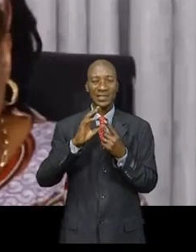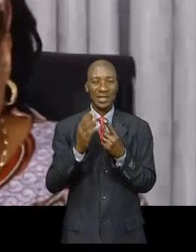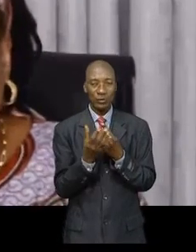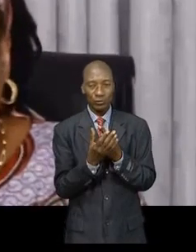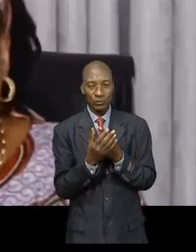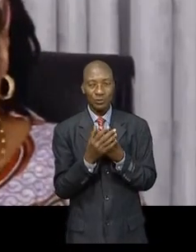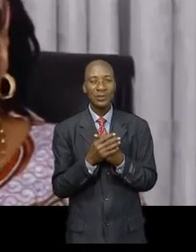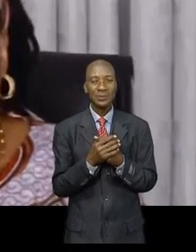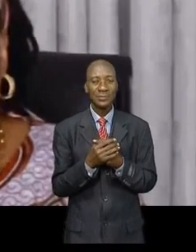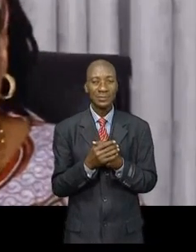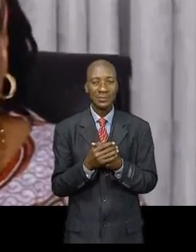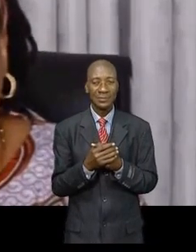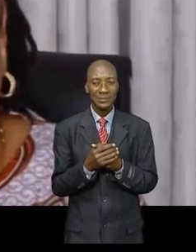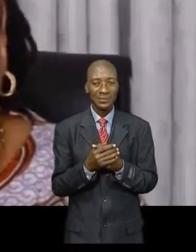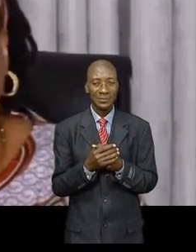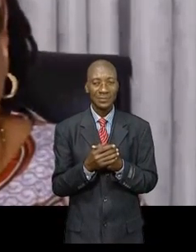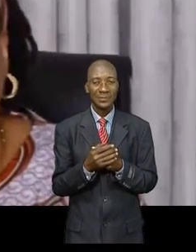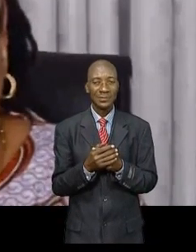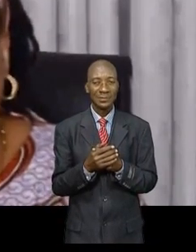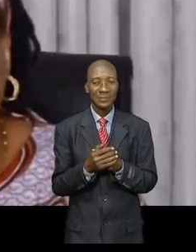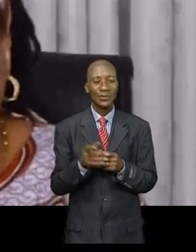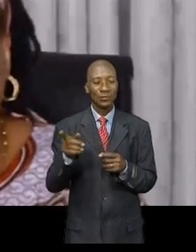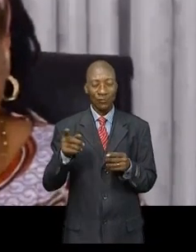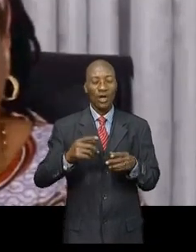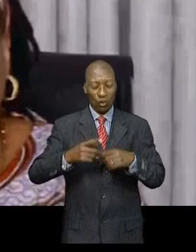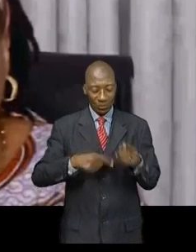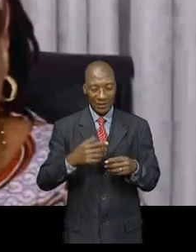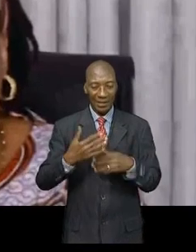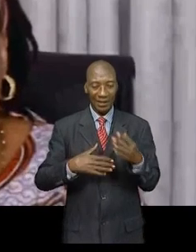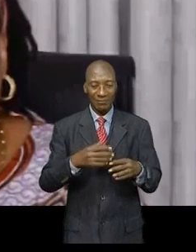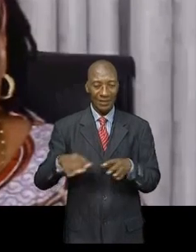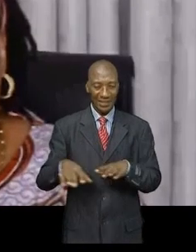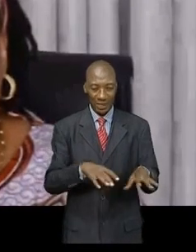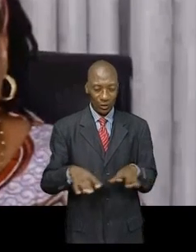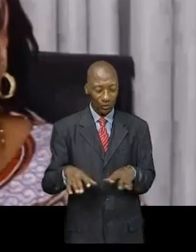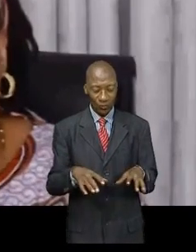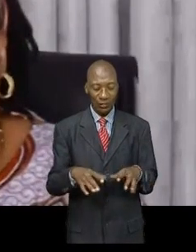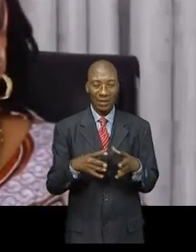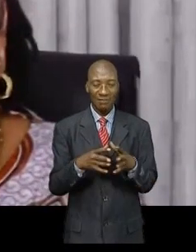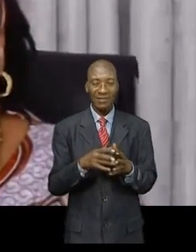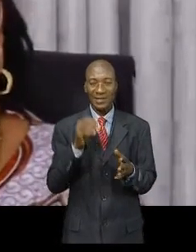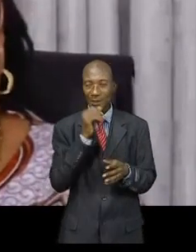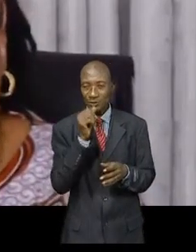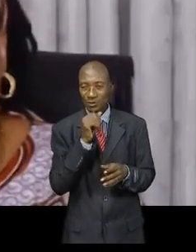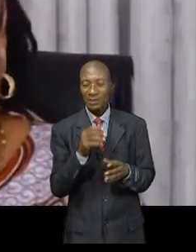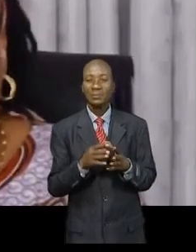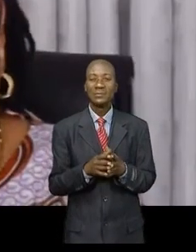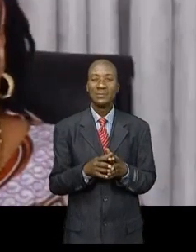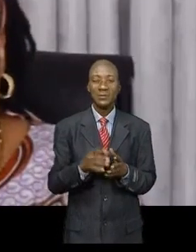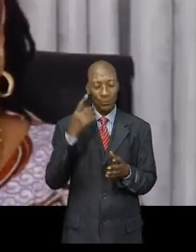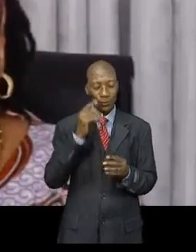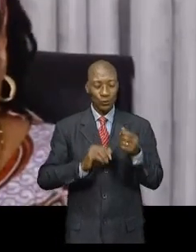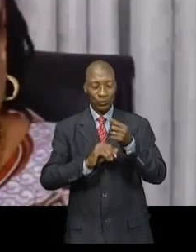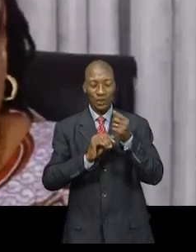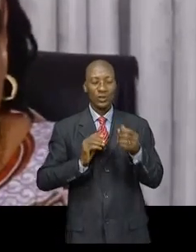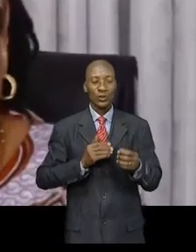Patrimoine va ainsi marier la musique à la science, la musique à l'histoire, à la bravoure de notre peuple, à